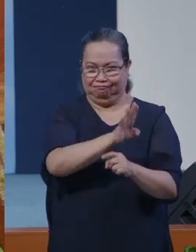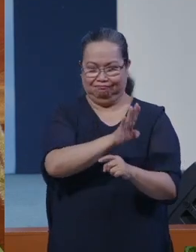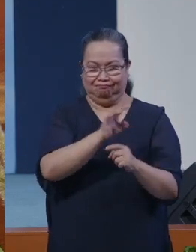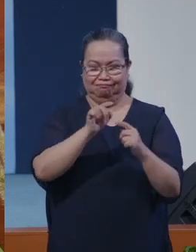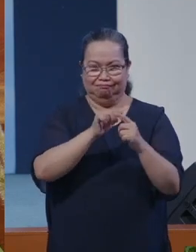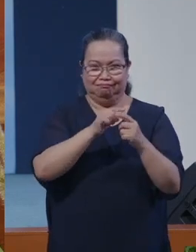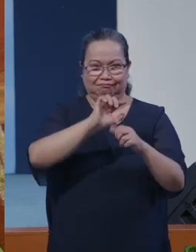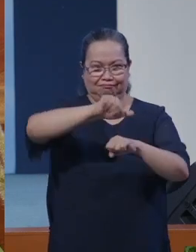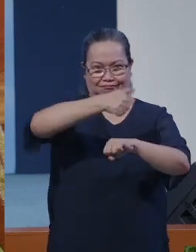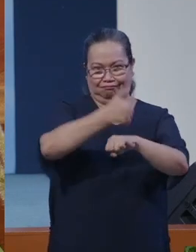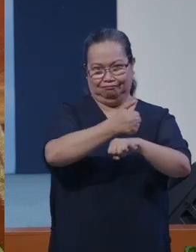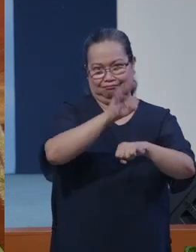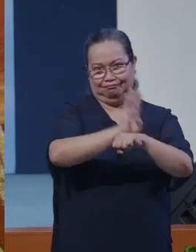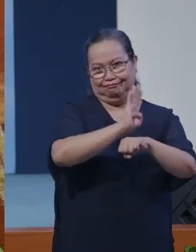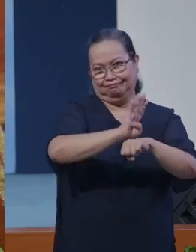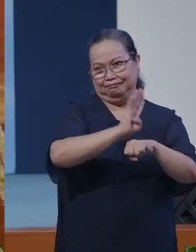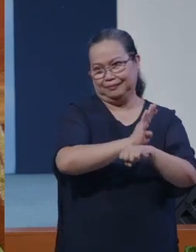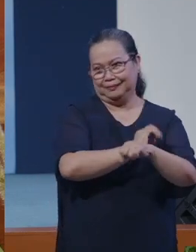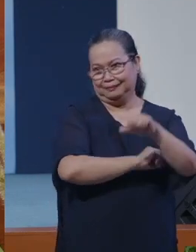na maging negosyante.